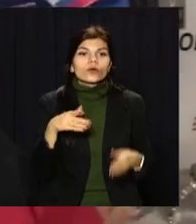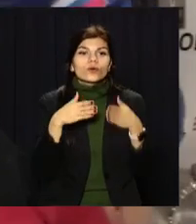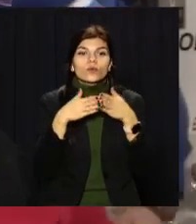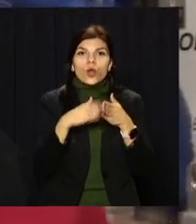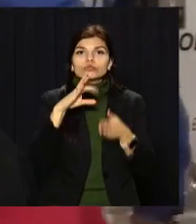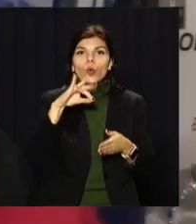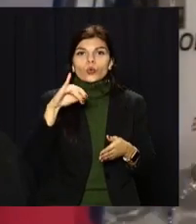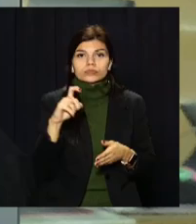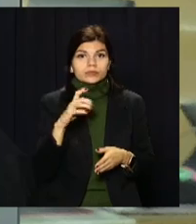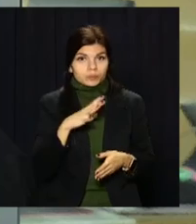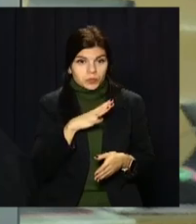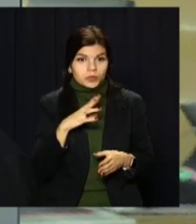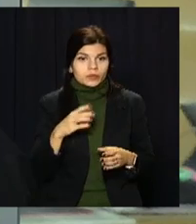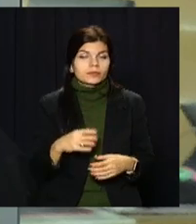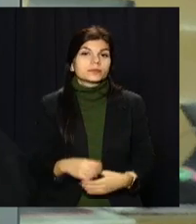кораблі «Союз».